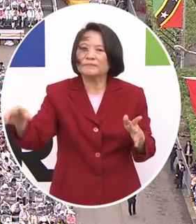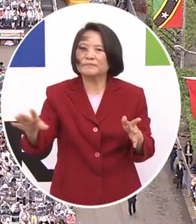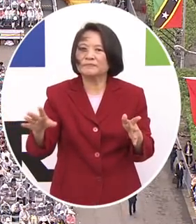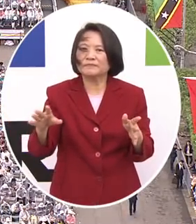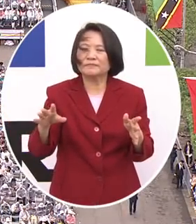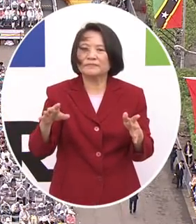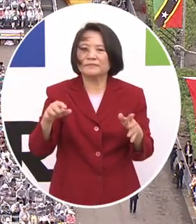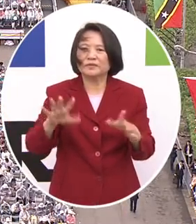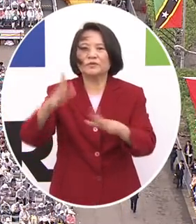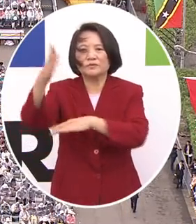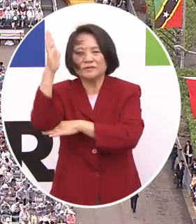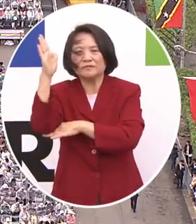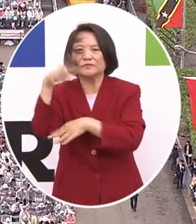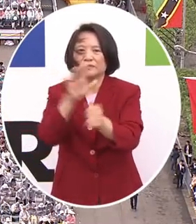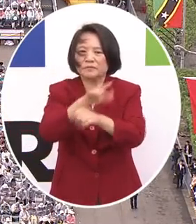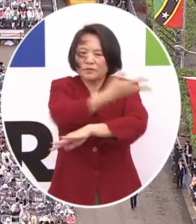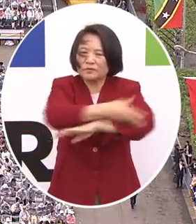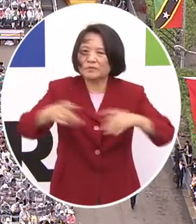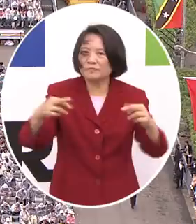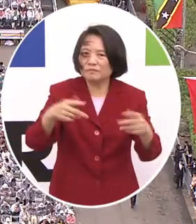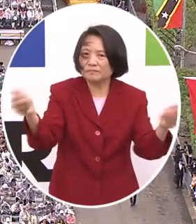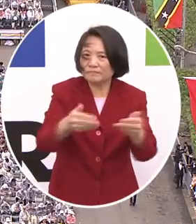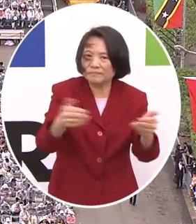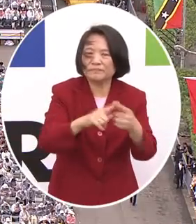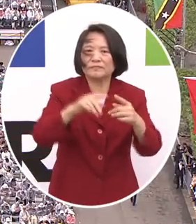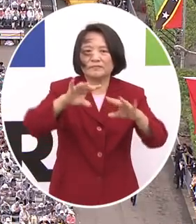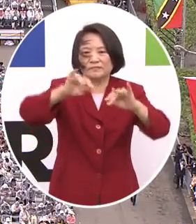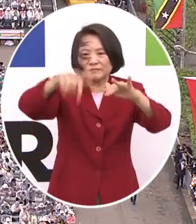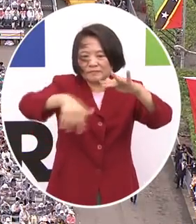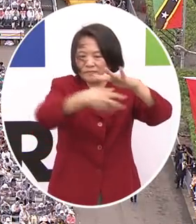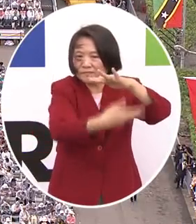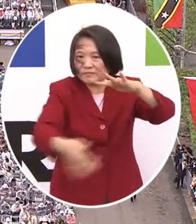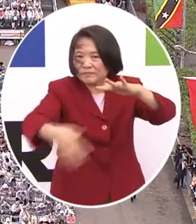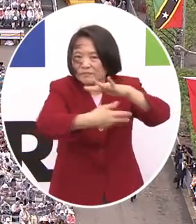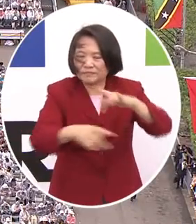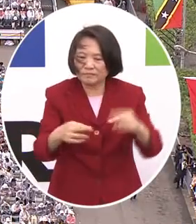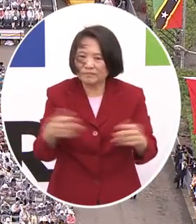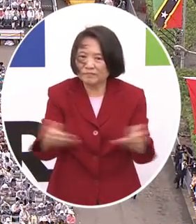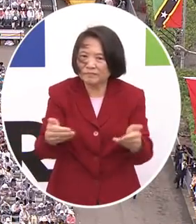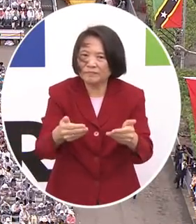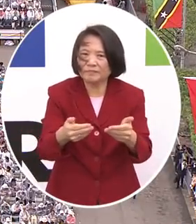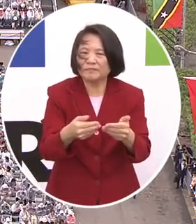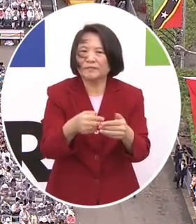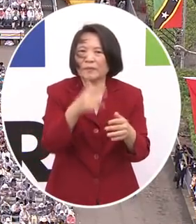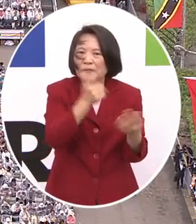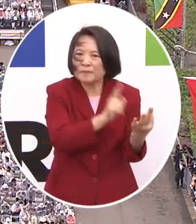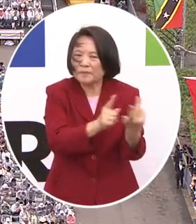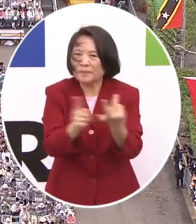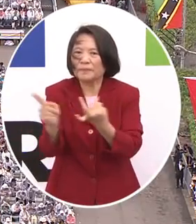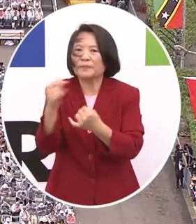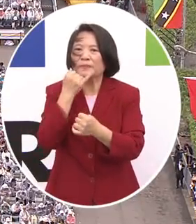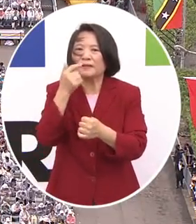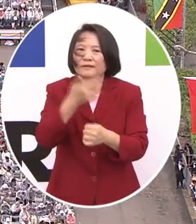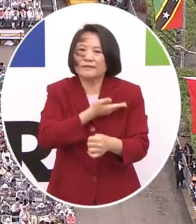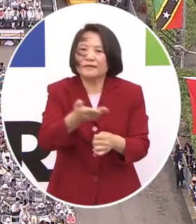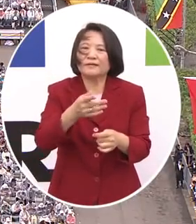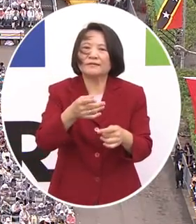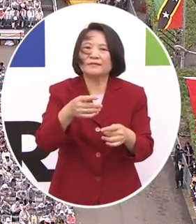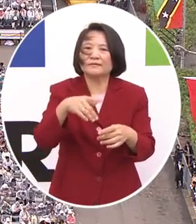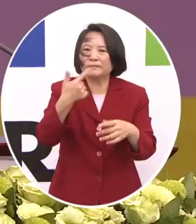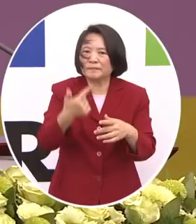人工湖、河川整治和下水道清淤等工程，希望做到快速减灾的效